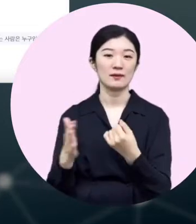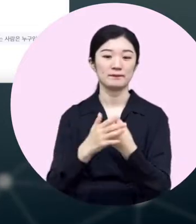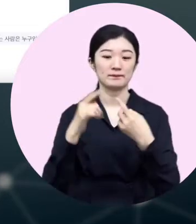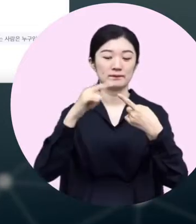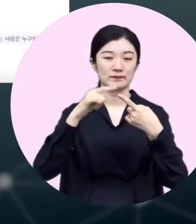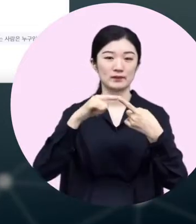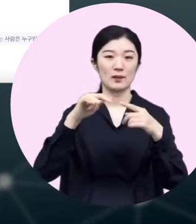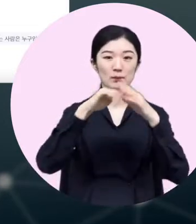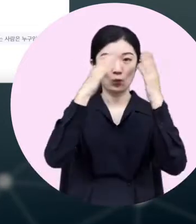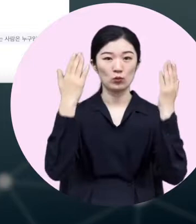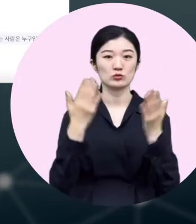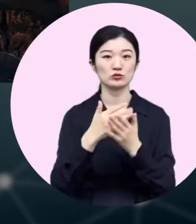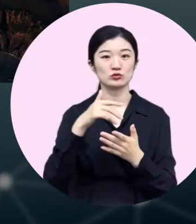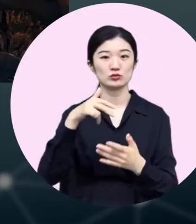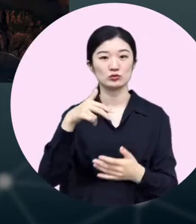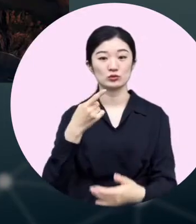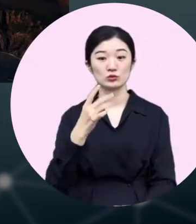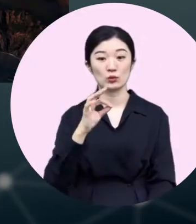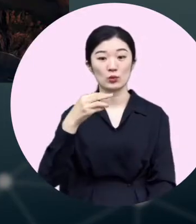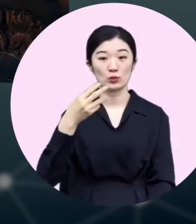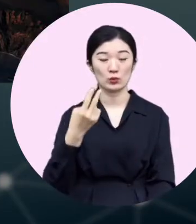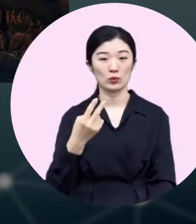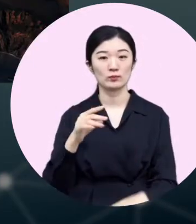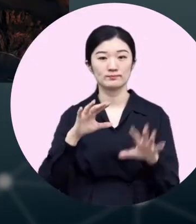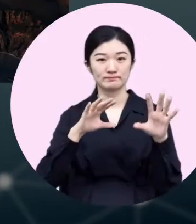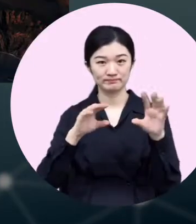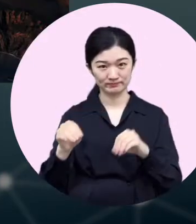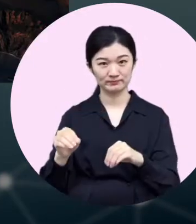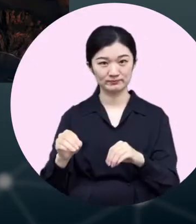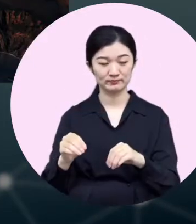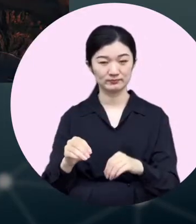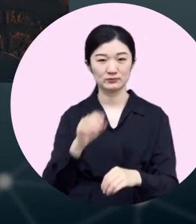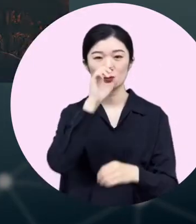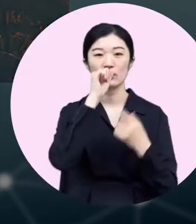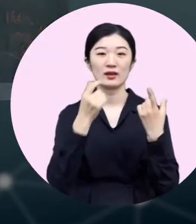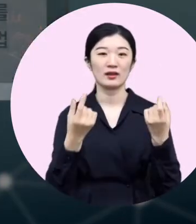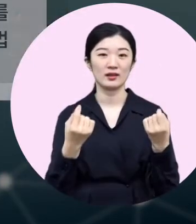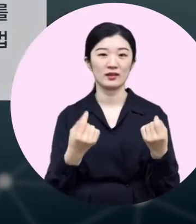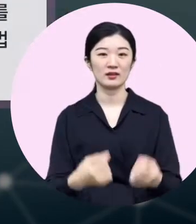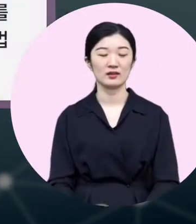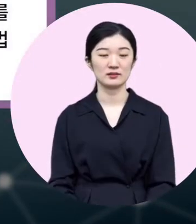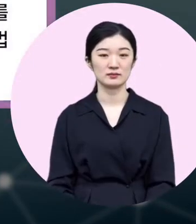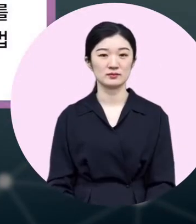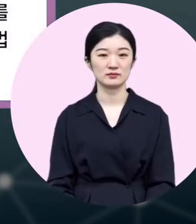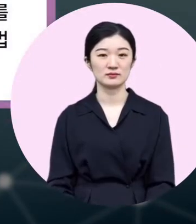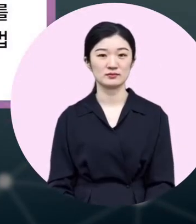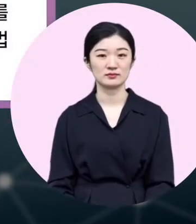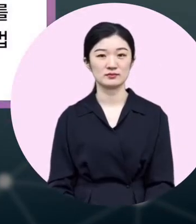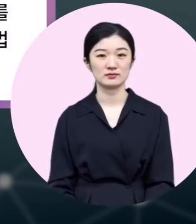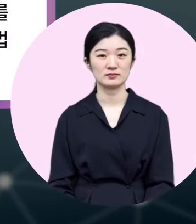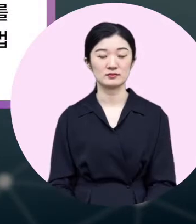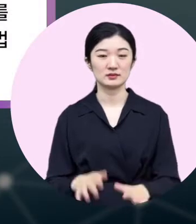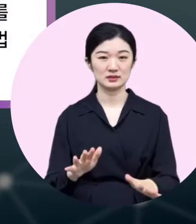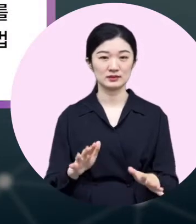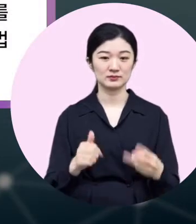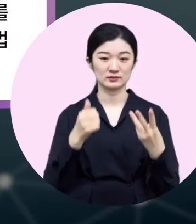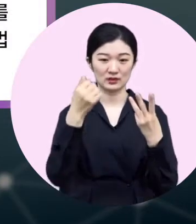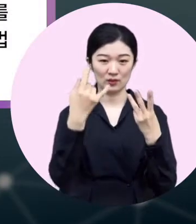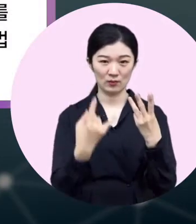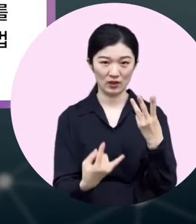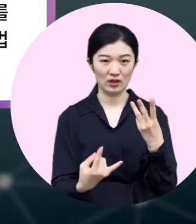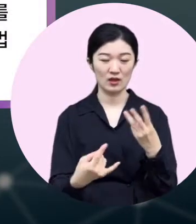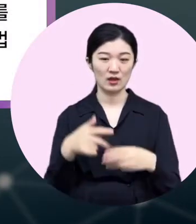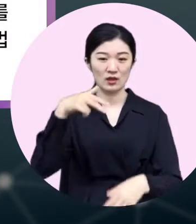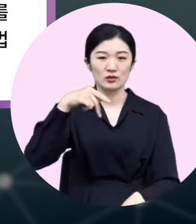모두에 대해 회의 종료를 누르셔서 이렇게 끝내주시는 게 좋을 것 같습니다. 자, 그럼 이렇게 총 3강에 걸쳐서